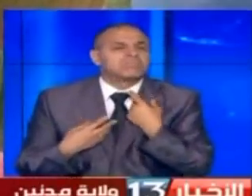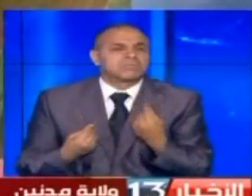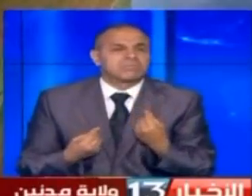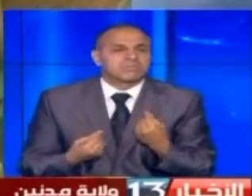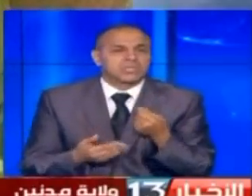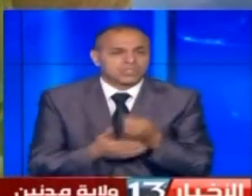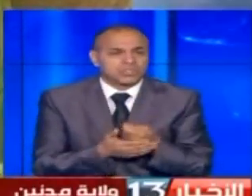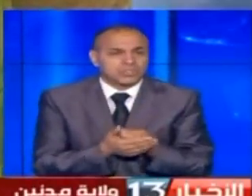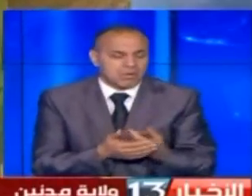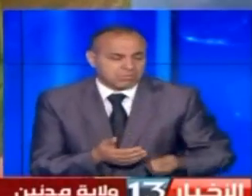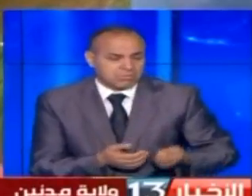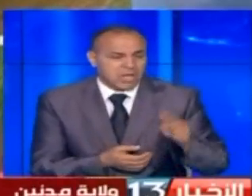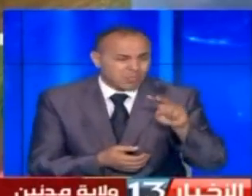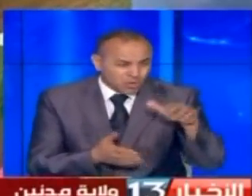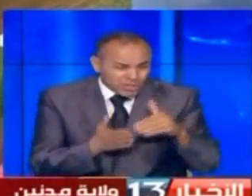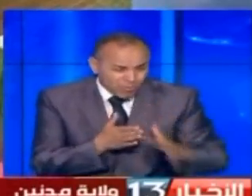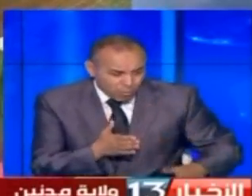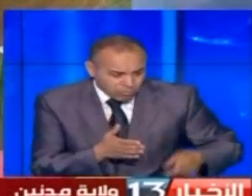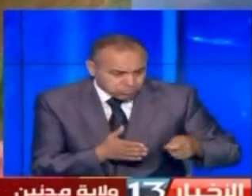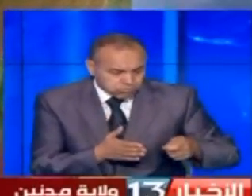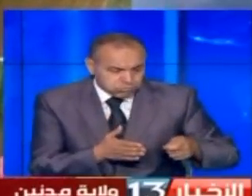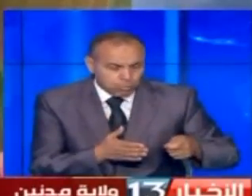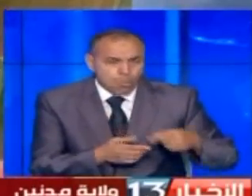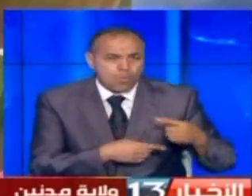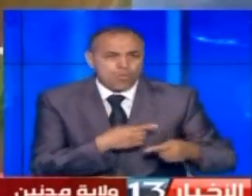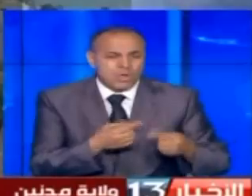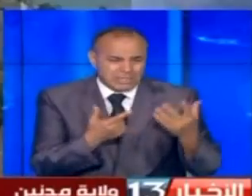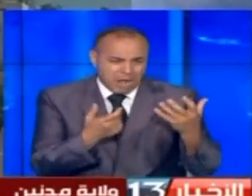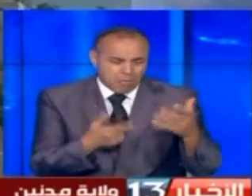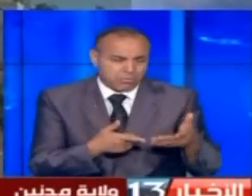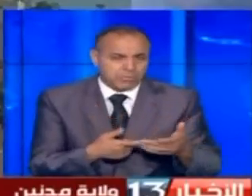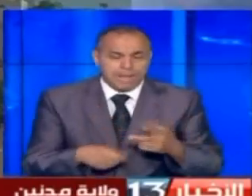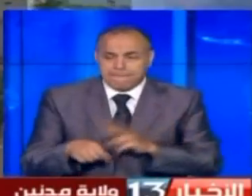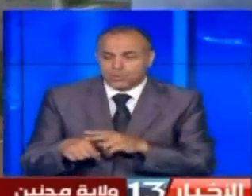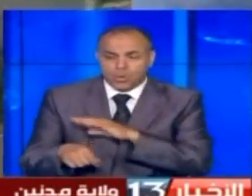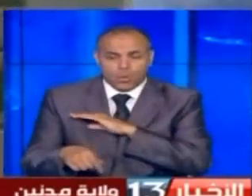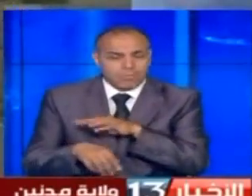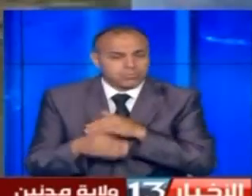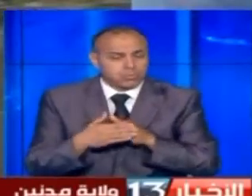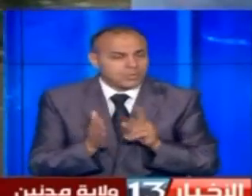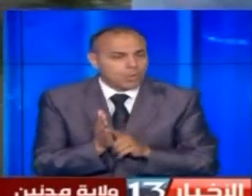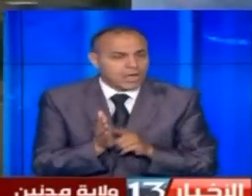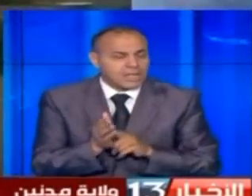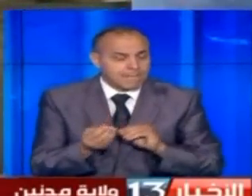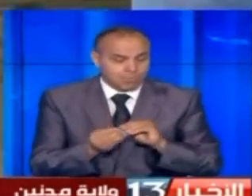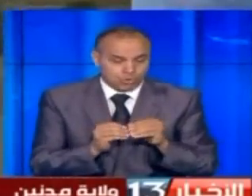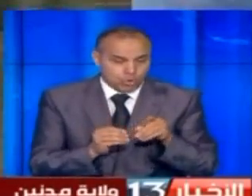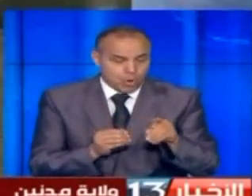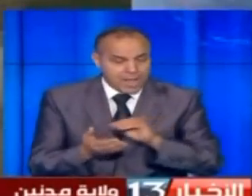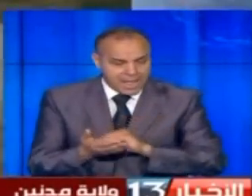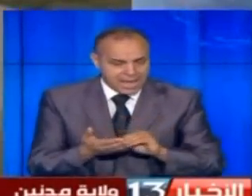في الاسترنات، الاسترنات ب 25 دينار ما تسدناش جمعه. السلطة المحلية تؤكد أن الإشكال